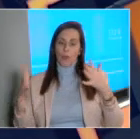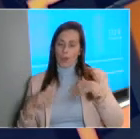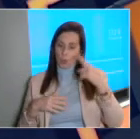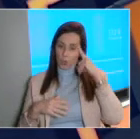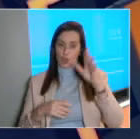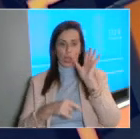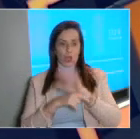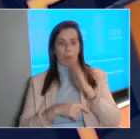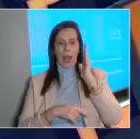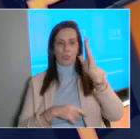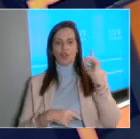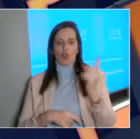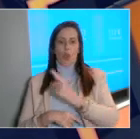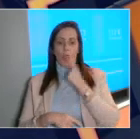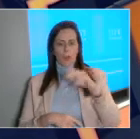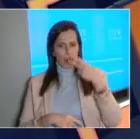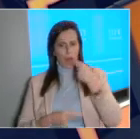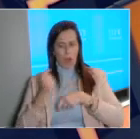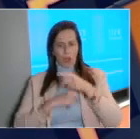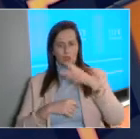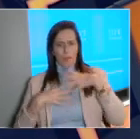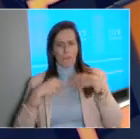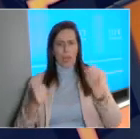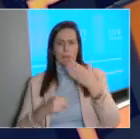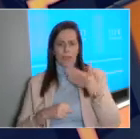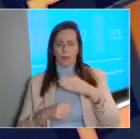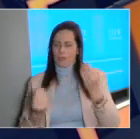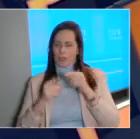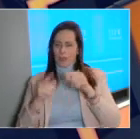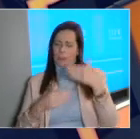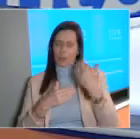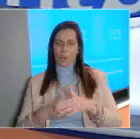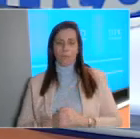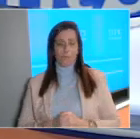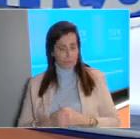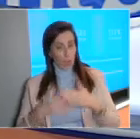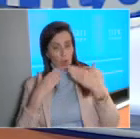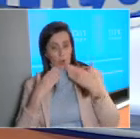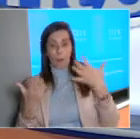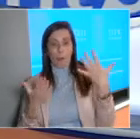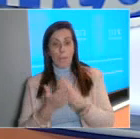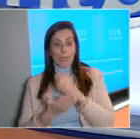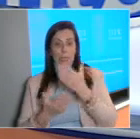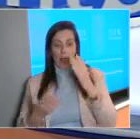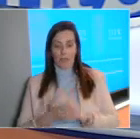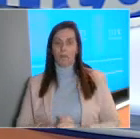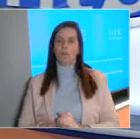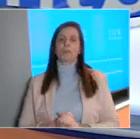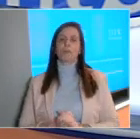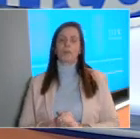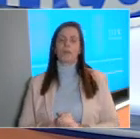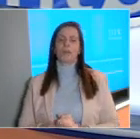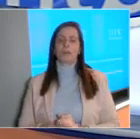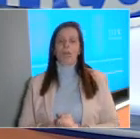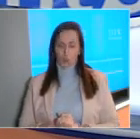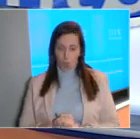יודע שזה ישפיע על העתיד של כולם. הולכת להיות כלכלה יותר בריאה במדינת ישראל מהדבר הזה בסוף. תודה רבה, מושיק, בהצלחה. הנה, בואו נסיים בזה אווירה